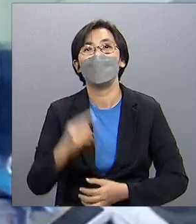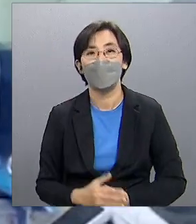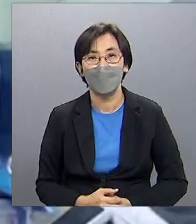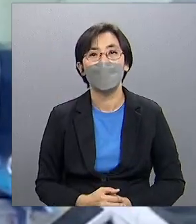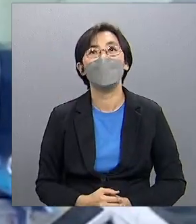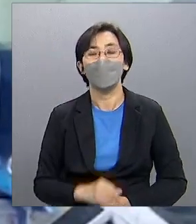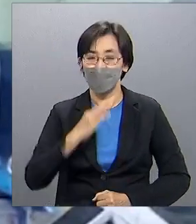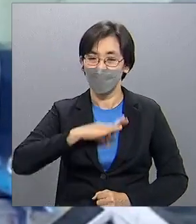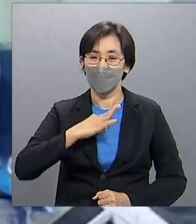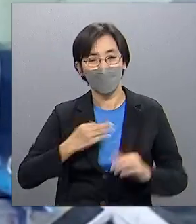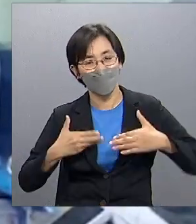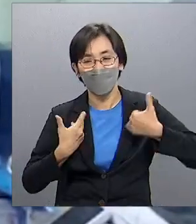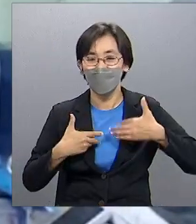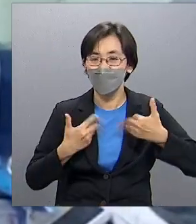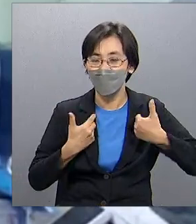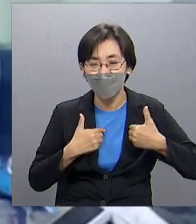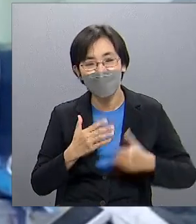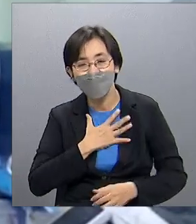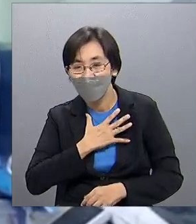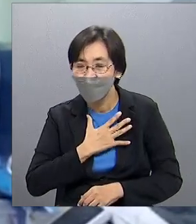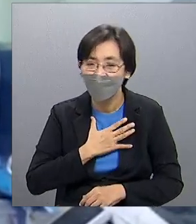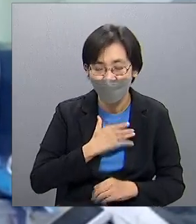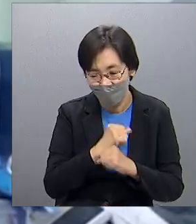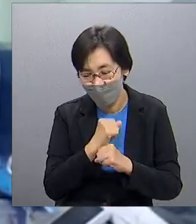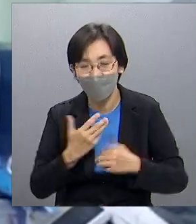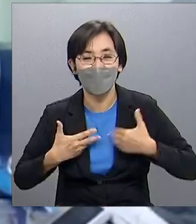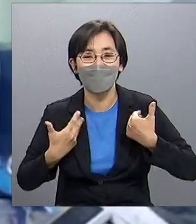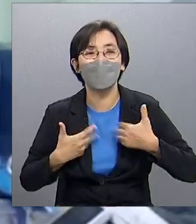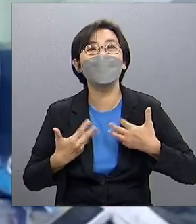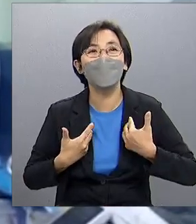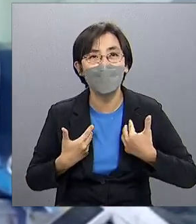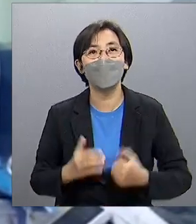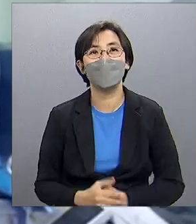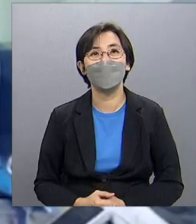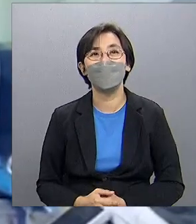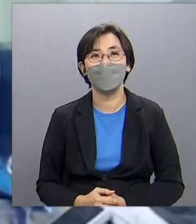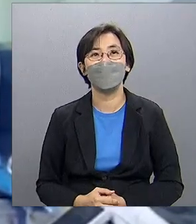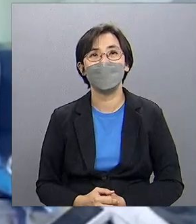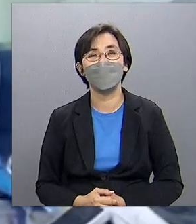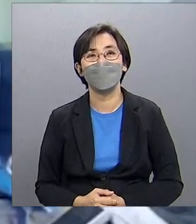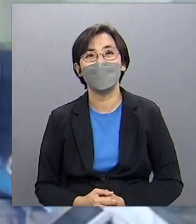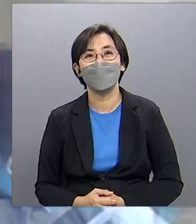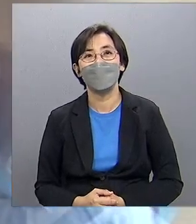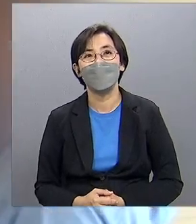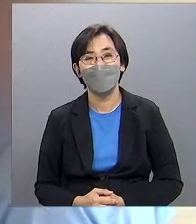นานแล้วก็สร้างความเพลิดเพลินให้กับผู้ต้องโทษนะคะด้วยสถานการณ์โควิด